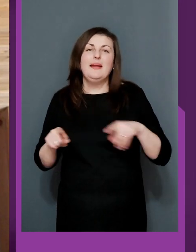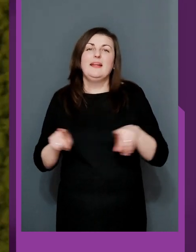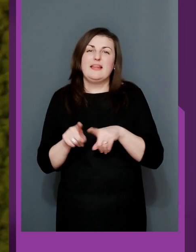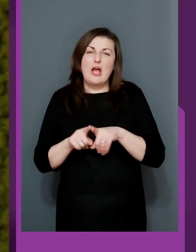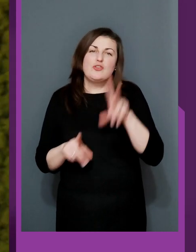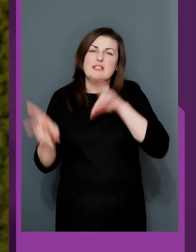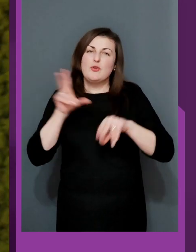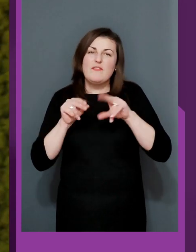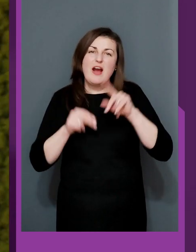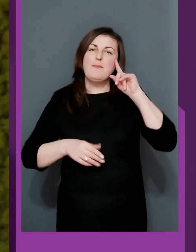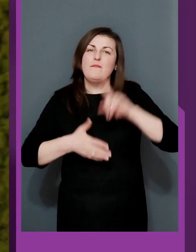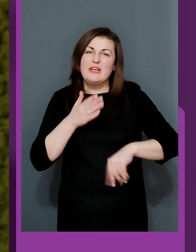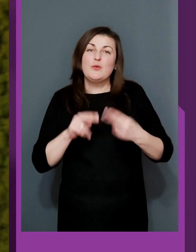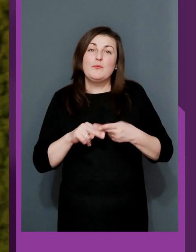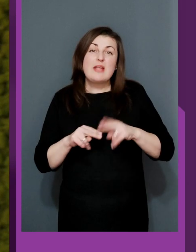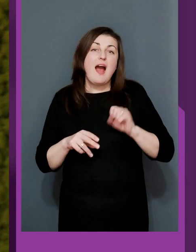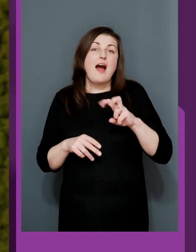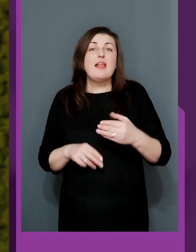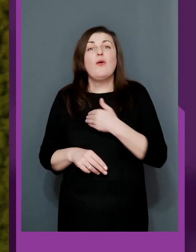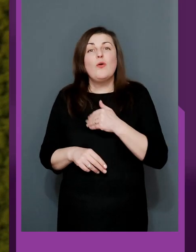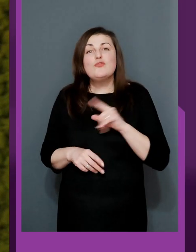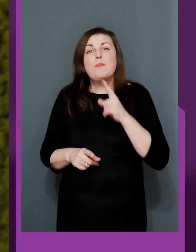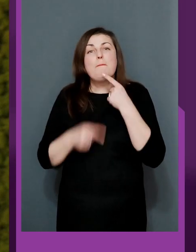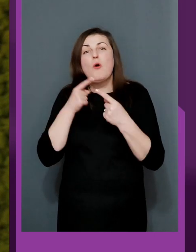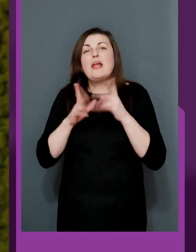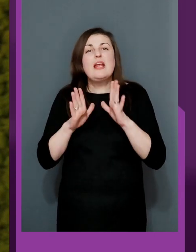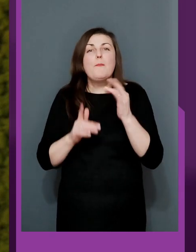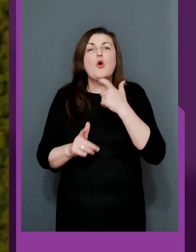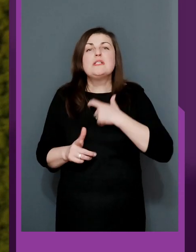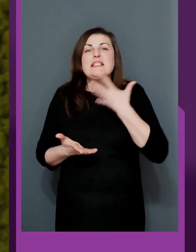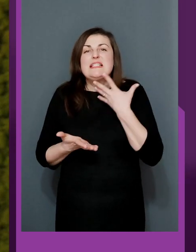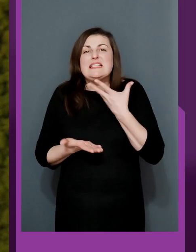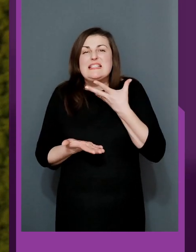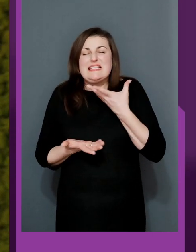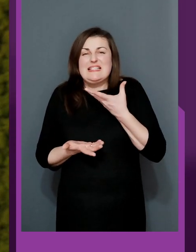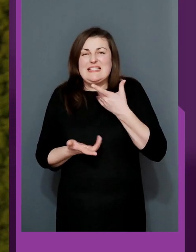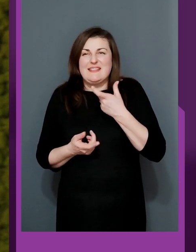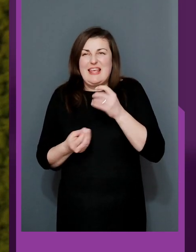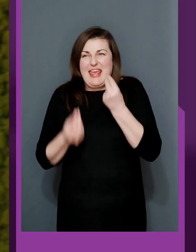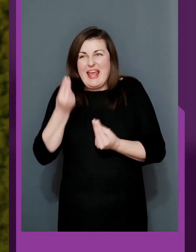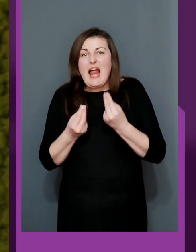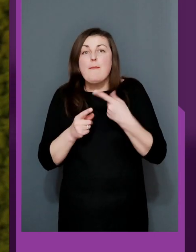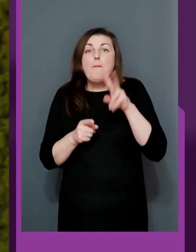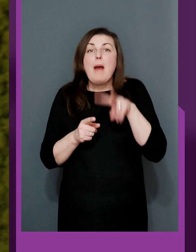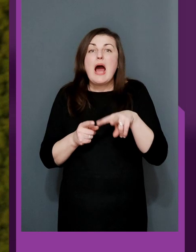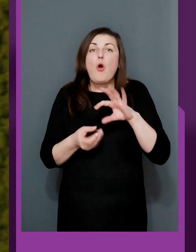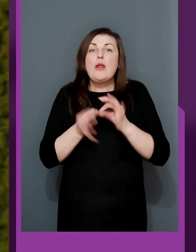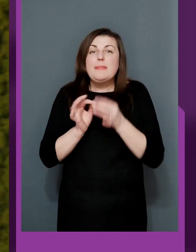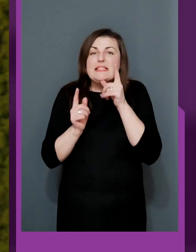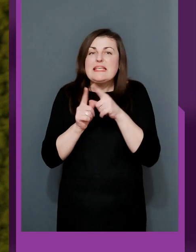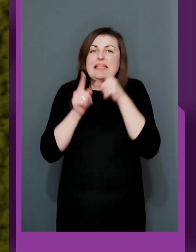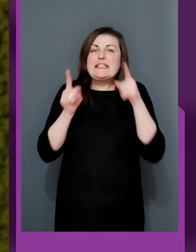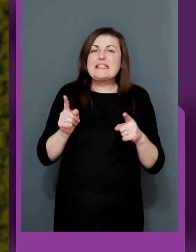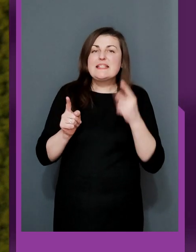сподіваємося віримо в це але хочеться ще поговорити не тільки про самі ігри але ій паралімпійський цикл от